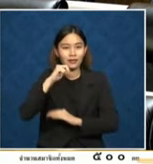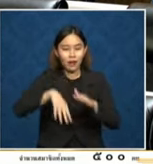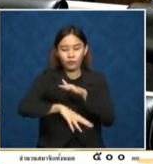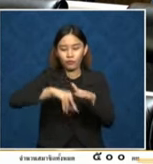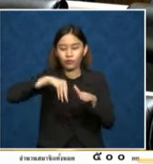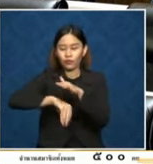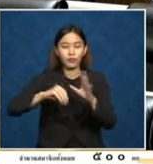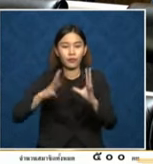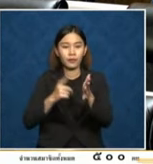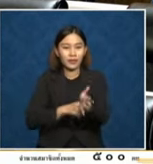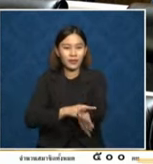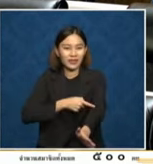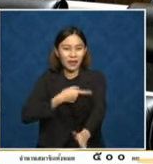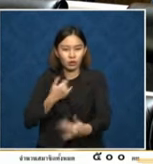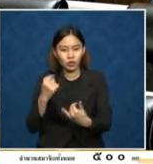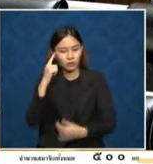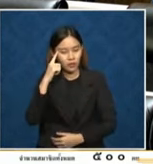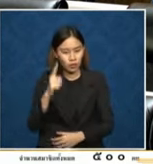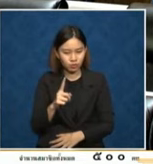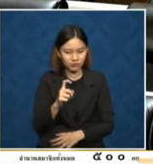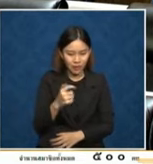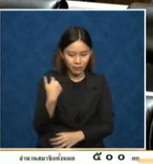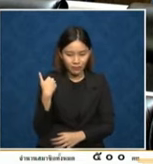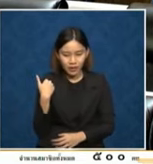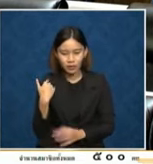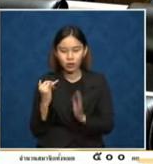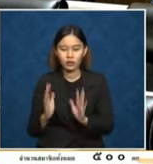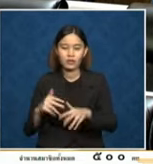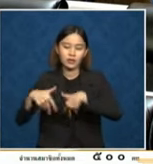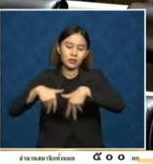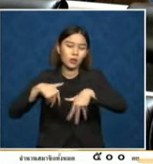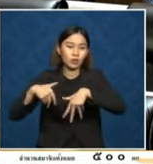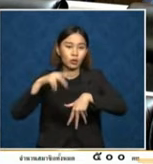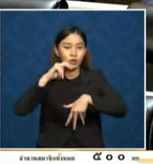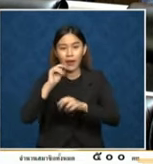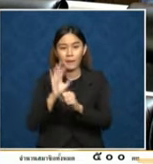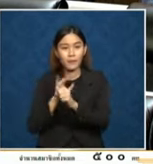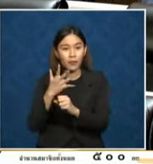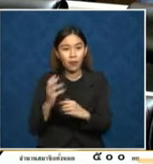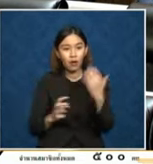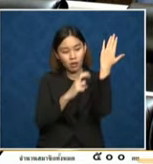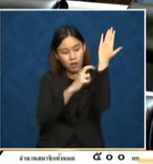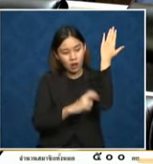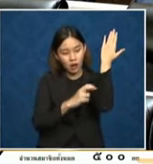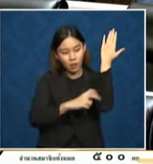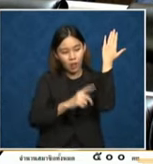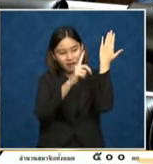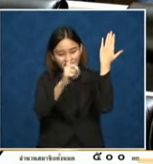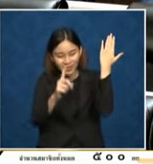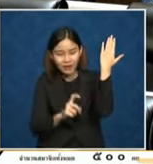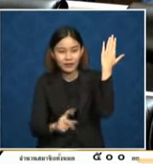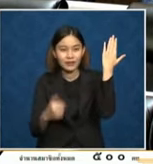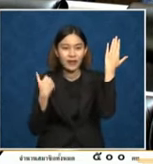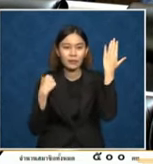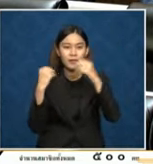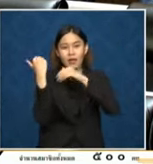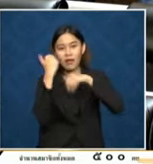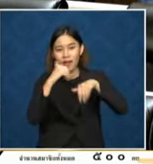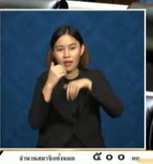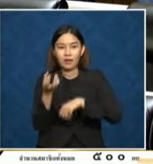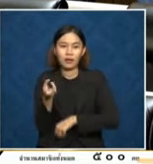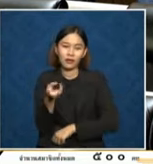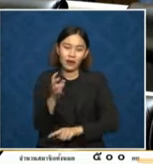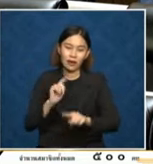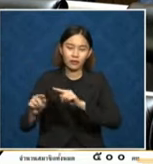นะครับท่านประธานชำรุดหรือเปล่าก็ไม่รู้ชาวบ้านนี่ขาดแคลนน้ำนะครับยางพารายืนต้นตายสวนอ้อยข้าวนะ